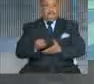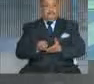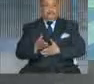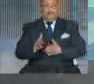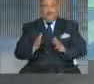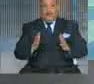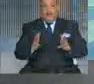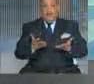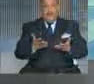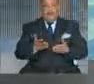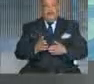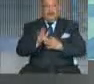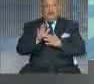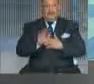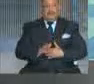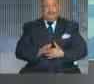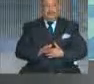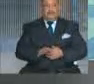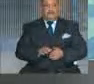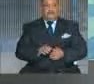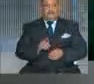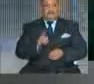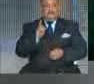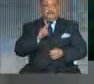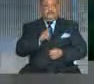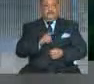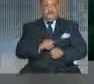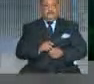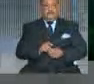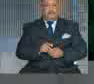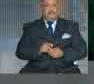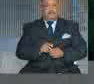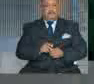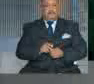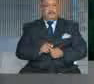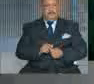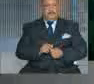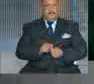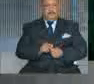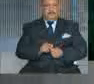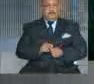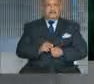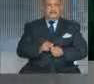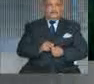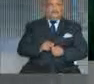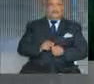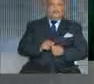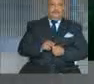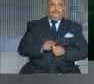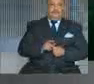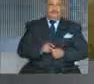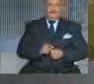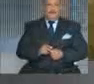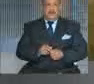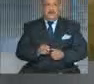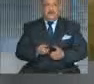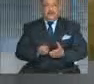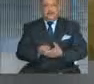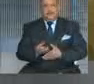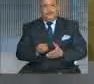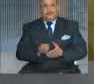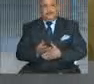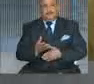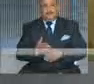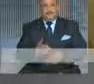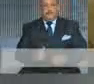تالا للاطلاع على أبرز مشاكلهم الصحية وتسجيل مقترحات الأهالي لتجاوزها. احنا باش